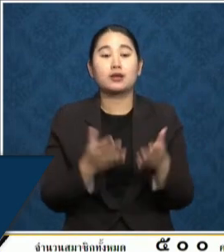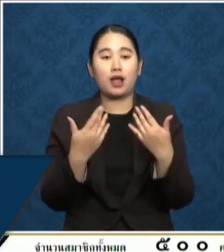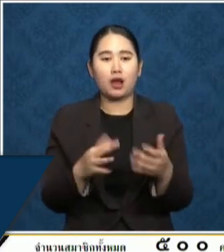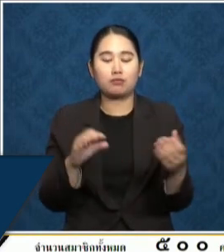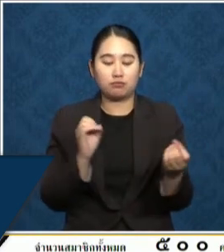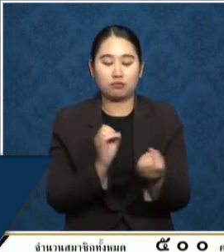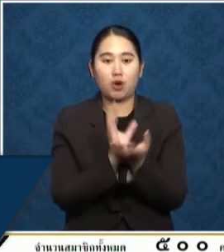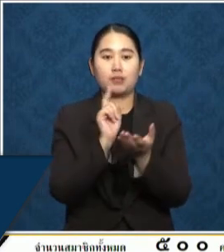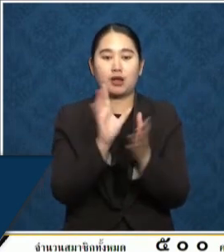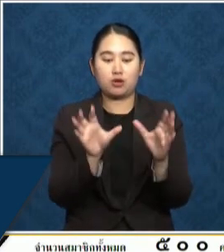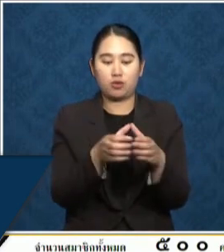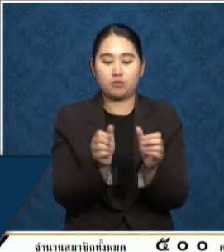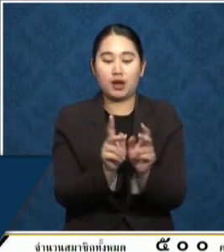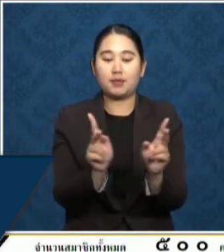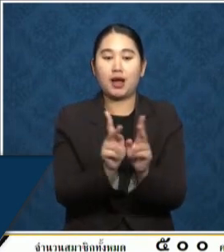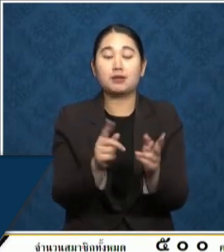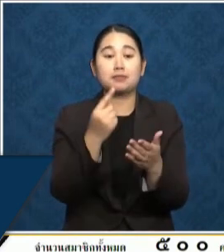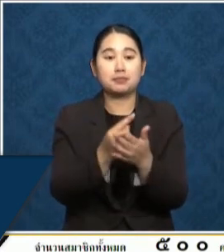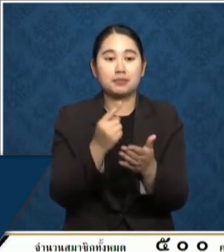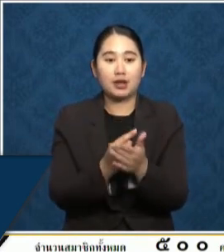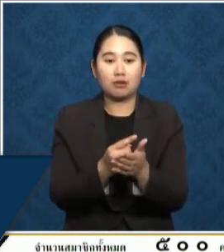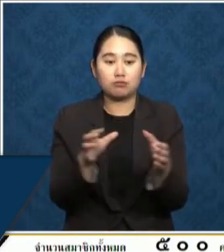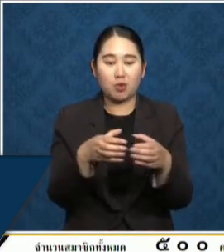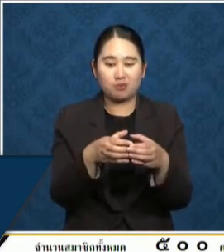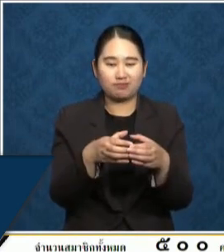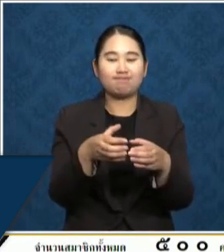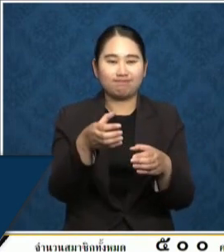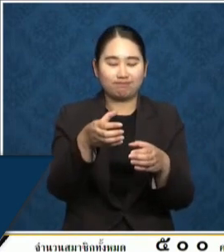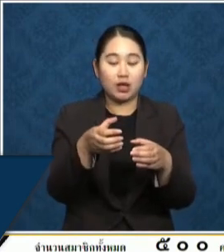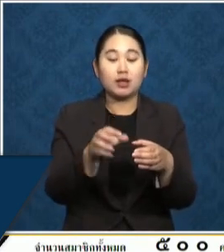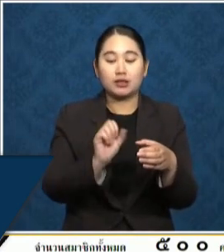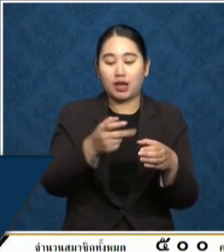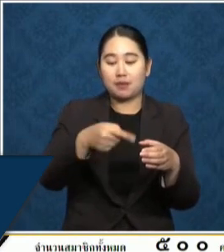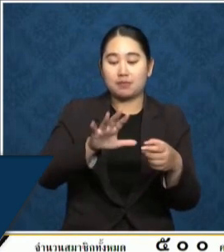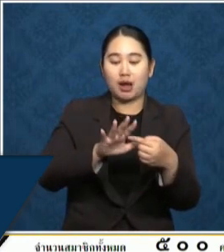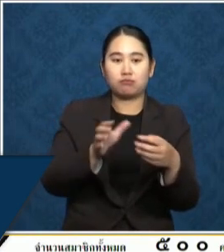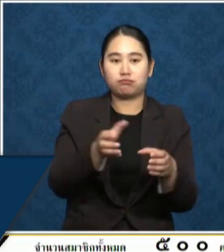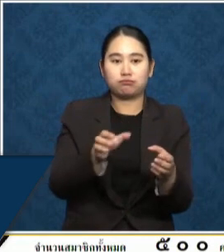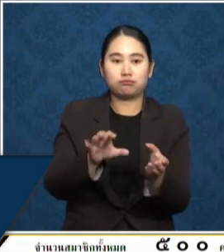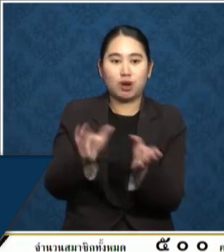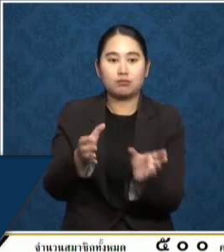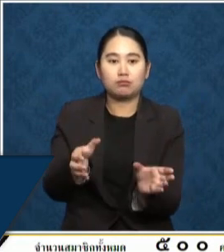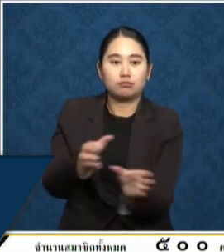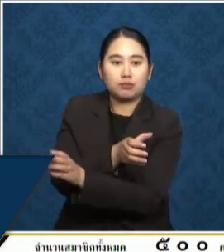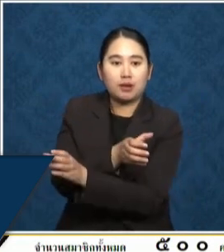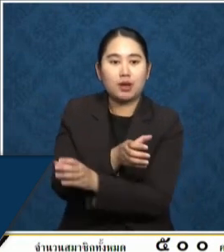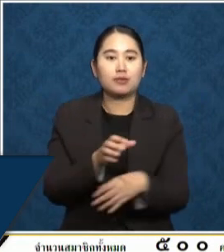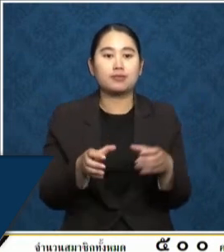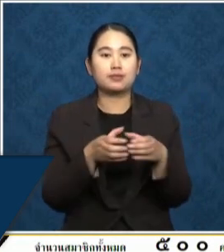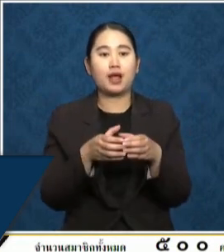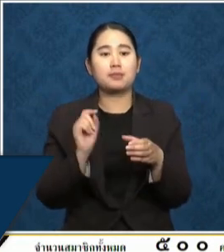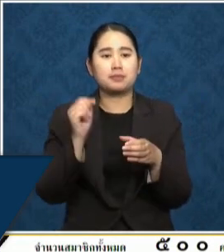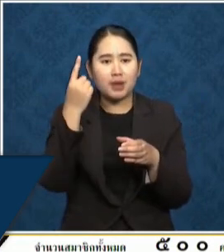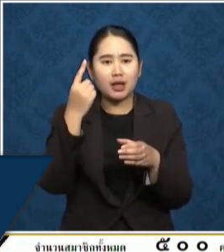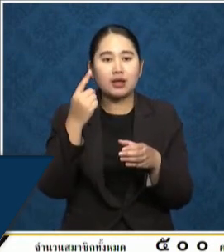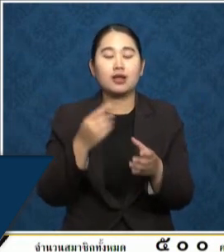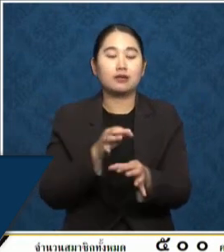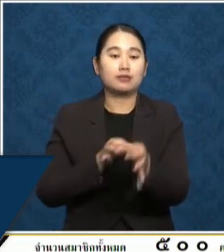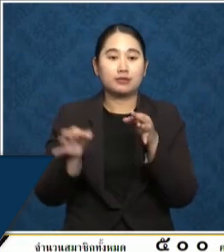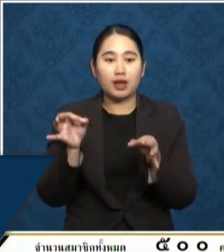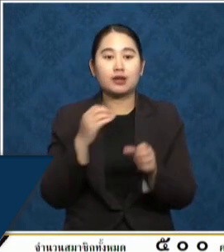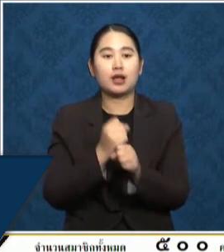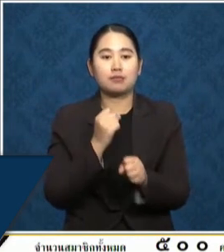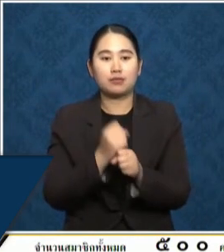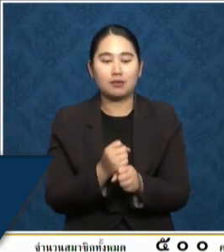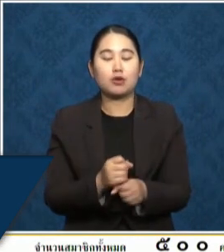และทำให้เกิดขน้ากรมการที่ฟึกษามาแทนสjawภาที่ฟึกษาซึ่เกิดขึ้นจากการมีส่นร่มelledลในพื้นที่และ